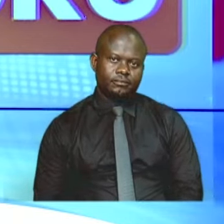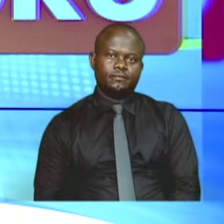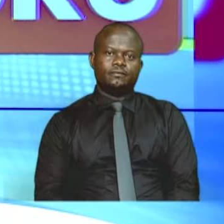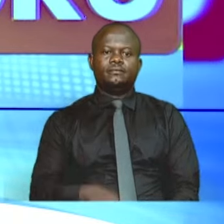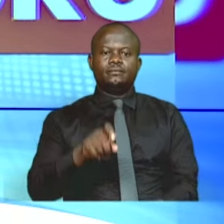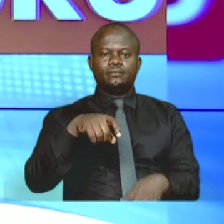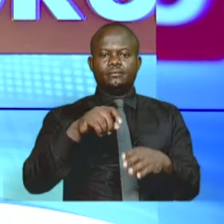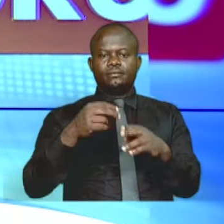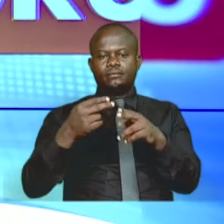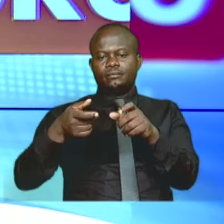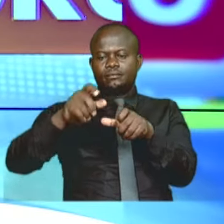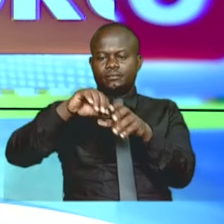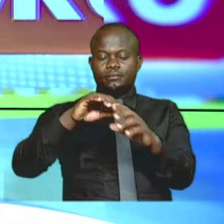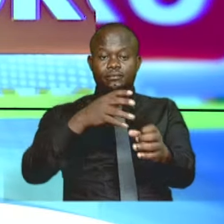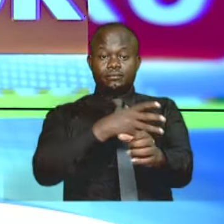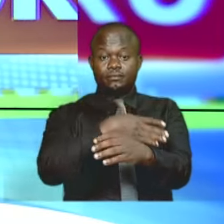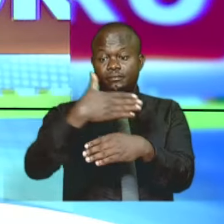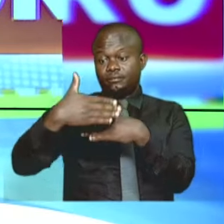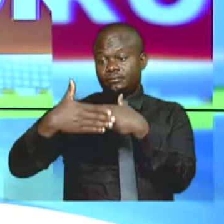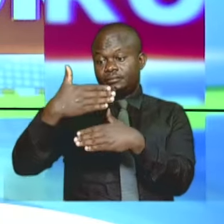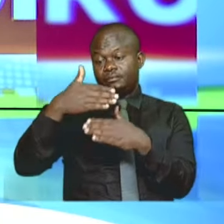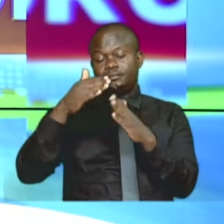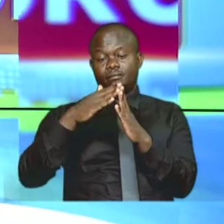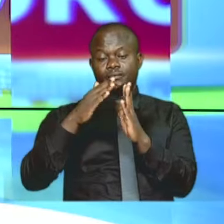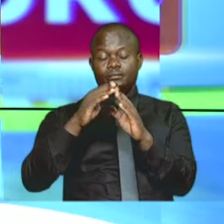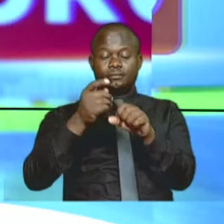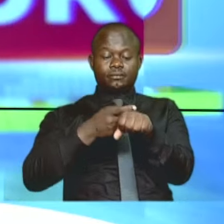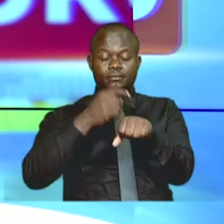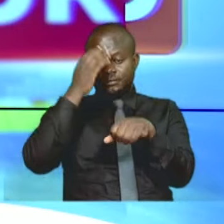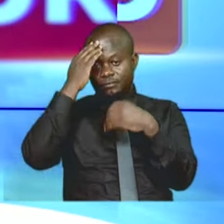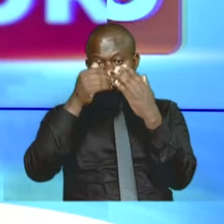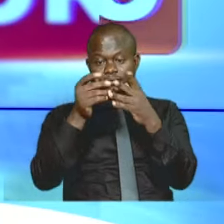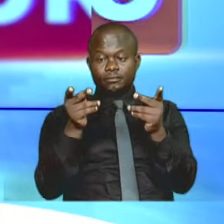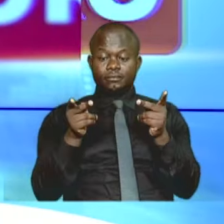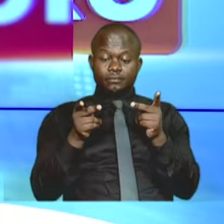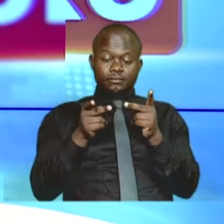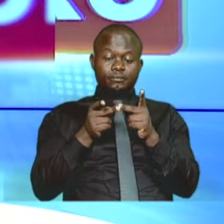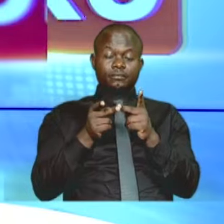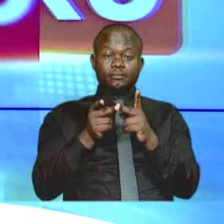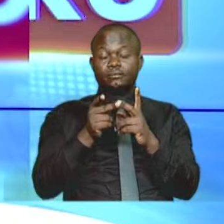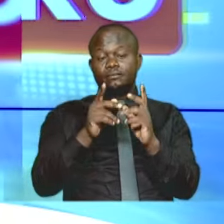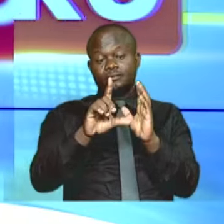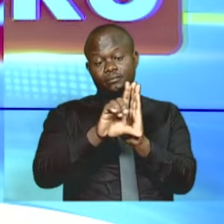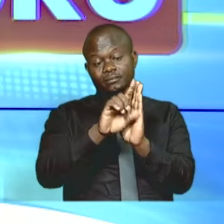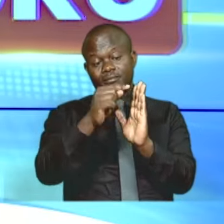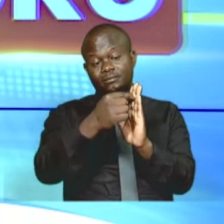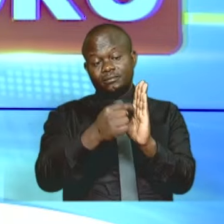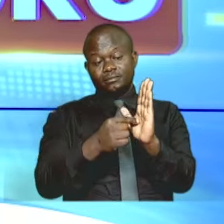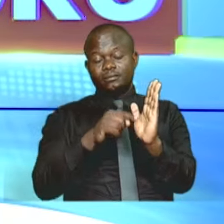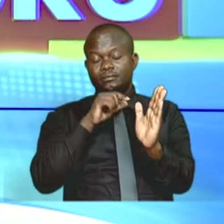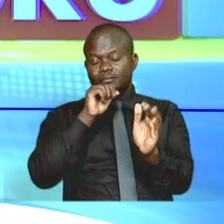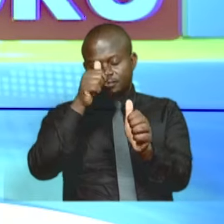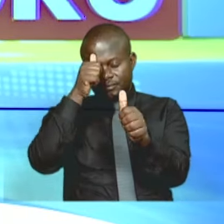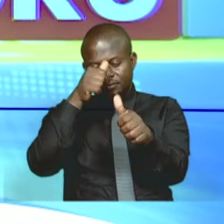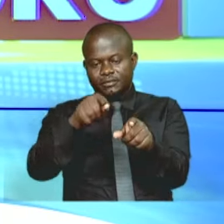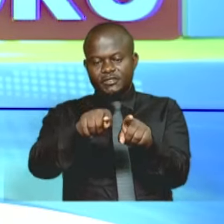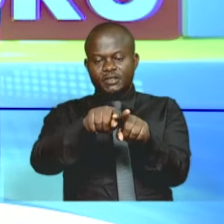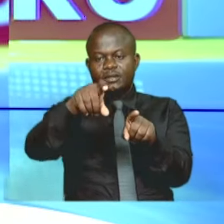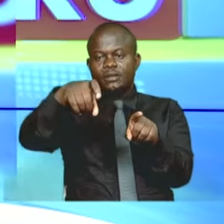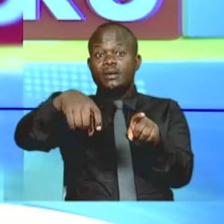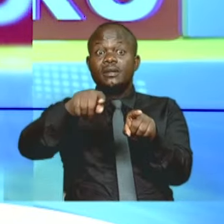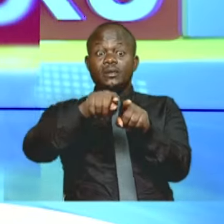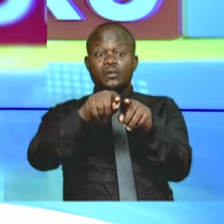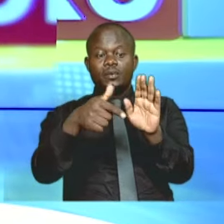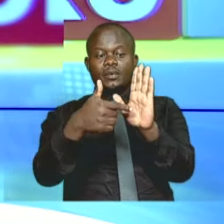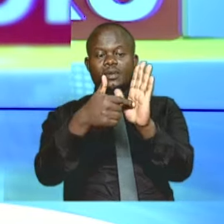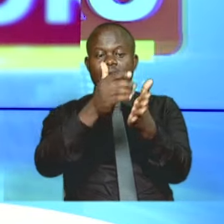wa Musanze kuko haraho usanga izi ngamba zidakurikizwa uko bikwiye nk'uko binagaragazwa na bamwe mu